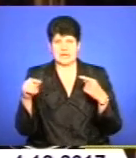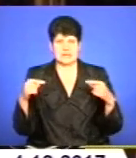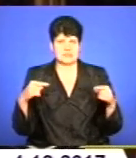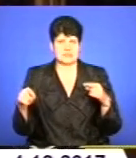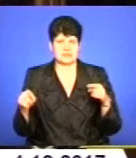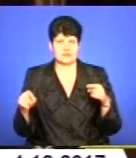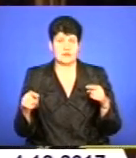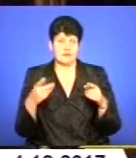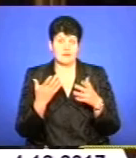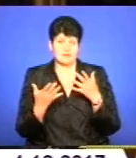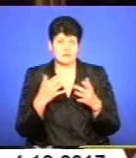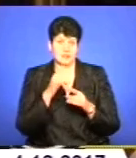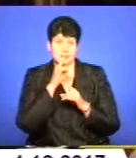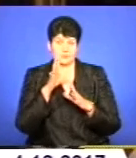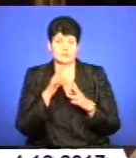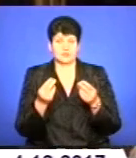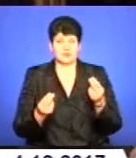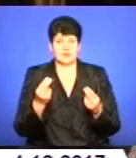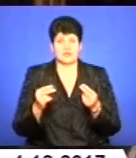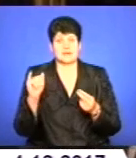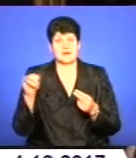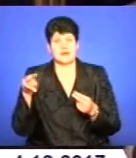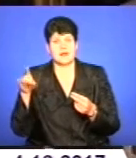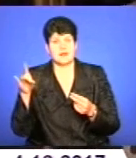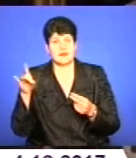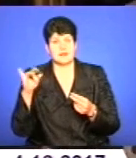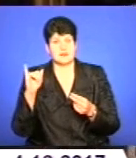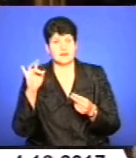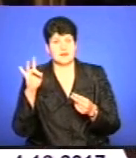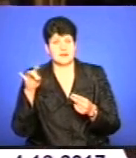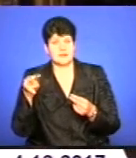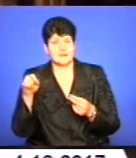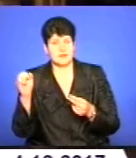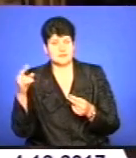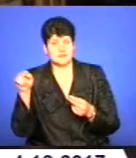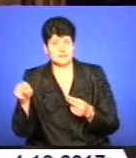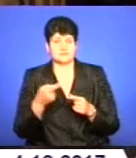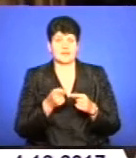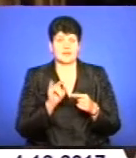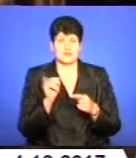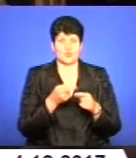прикольно грати і для ірландців, і для українців. Так.